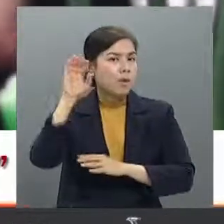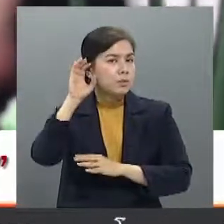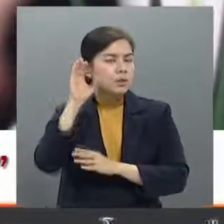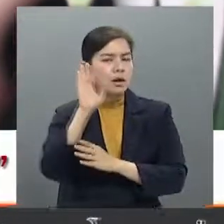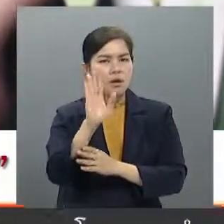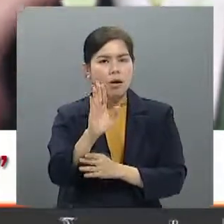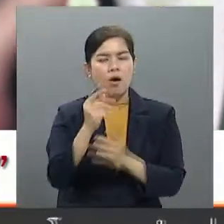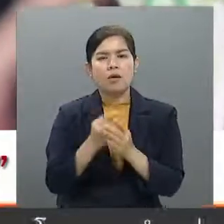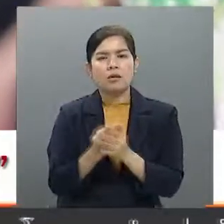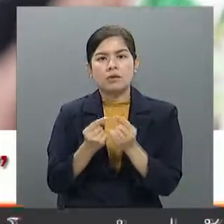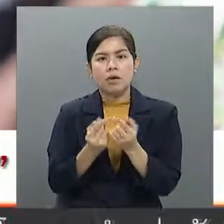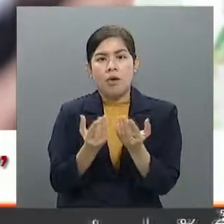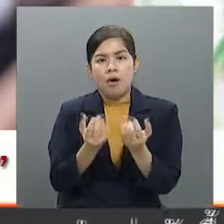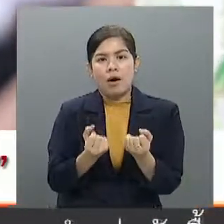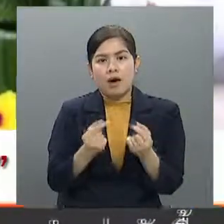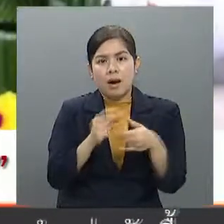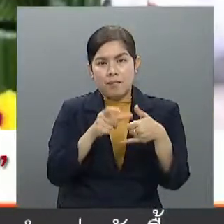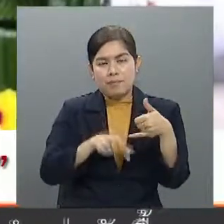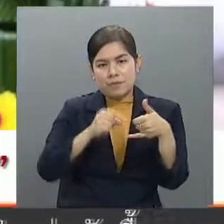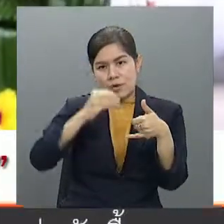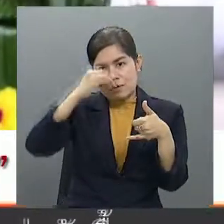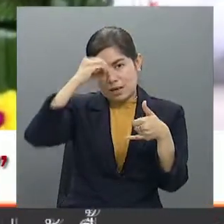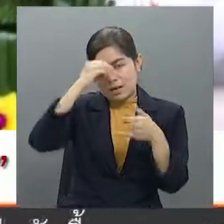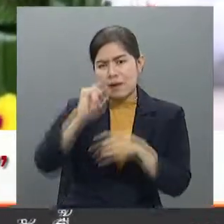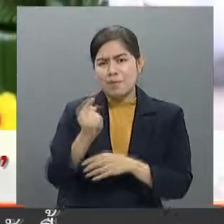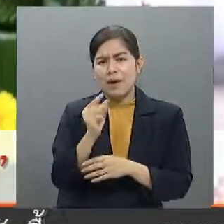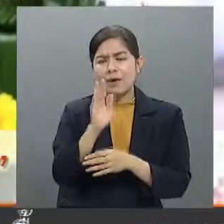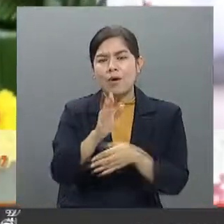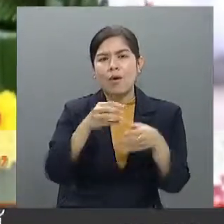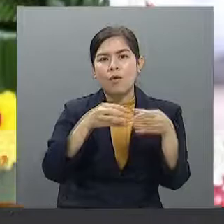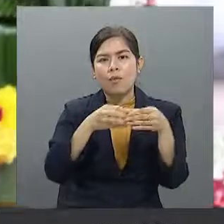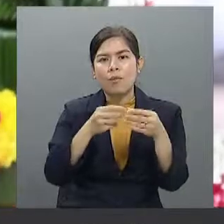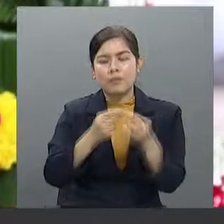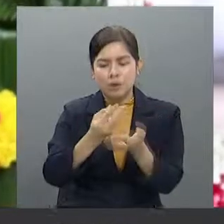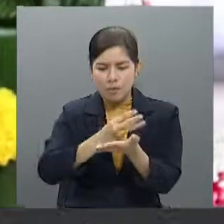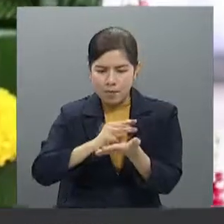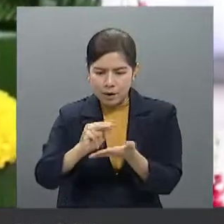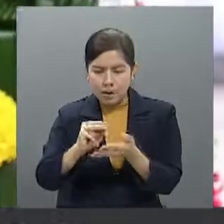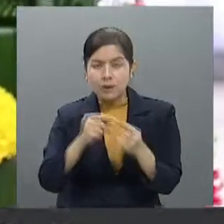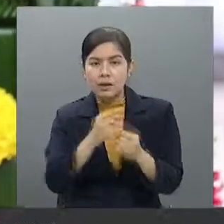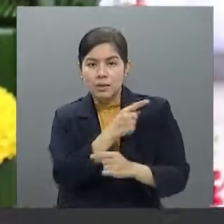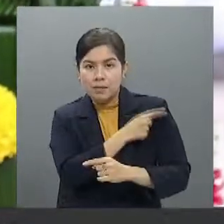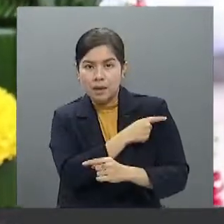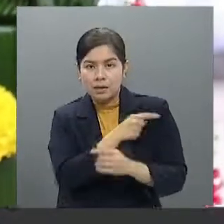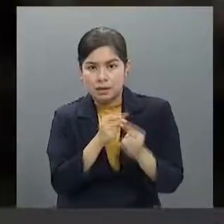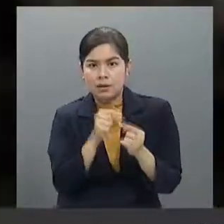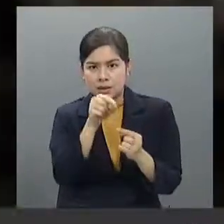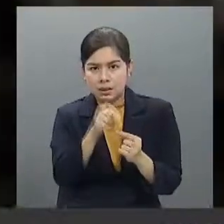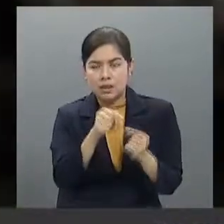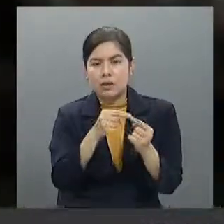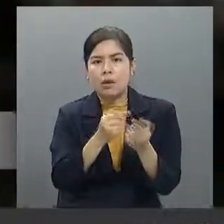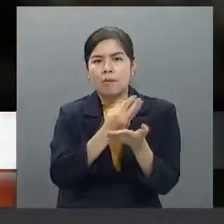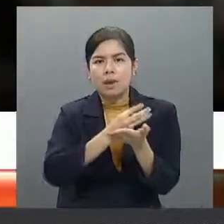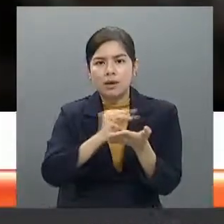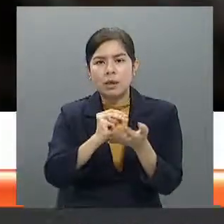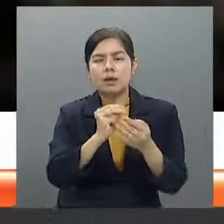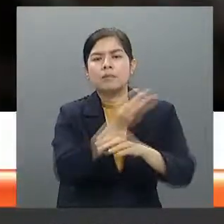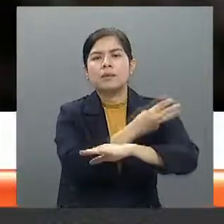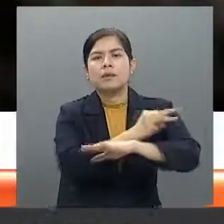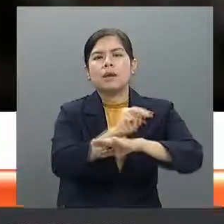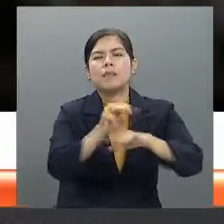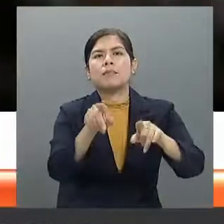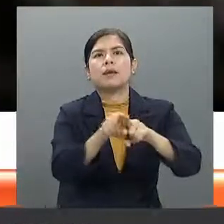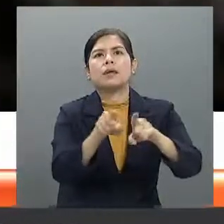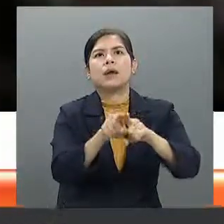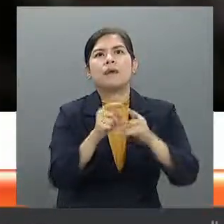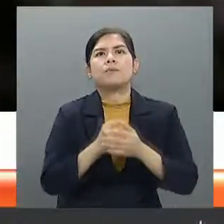ถาบันการศึกษาในภาคอีสานรวมถึงมหาวิทยาลัยมหาสารคาม ครับผมทีมงานของเรานะครับก็อยากให้มีความเป็นอีสานนะครับ